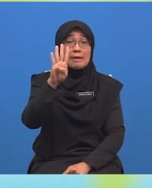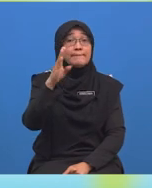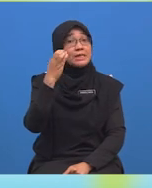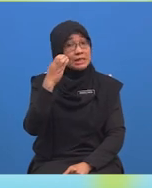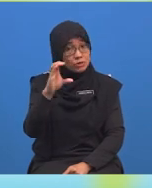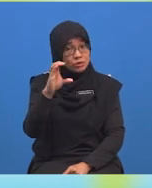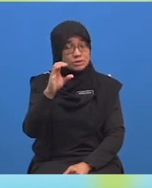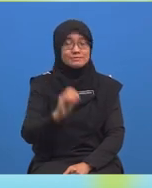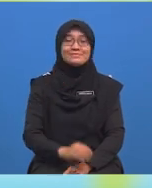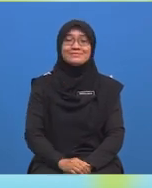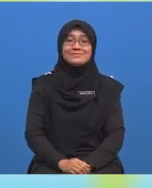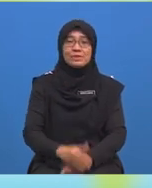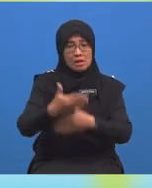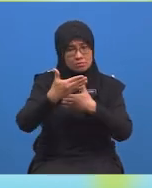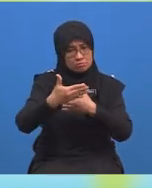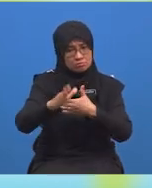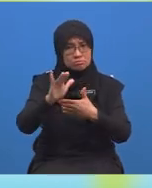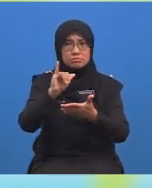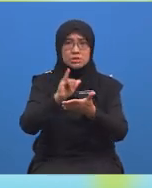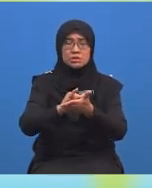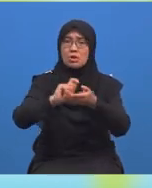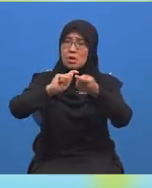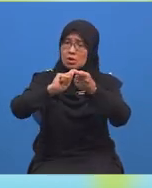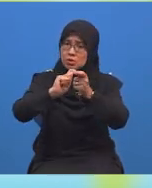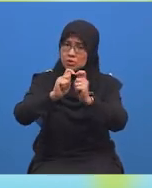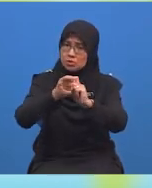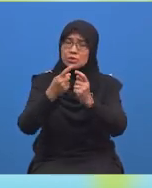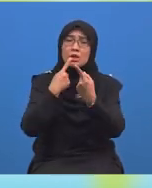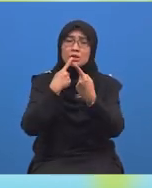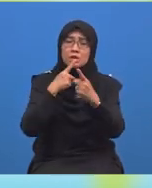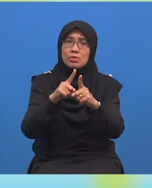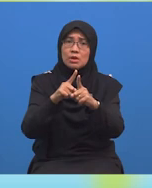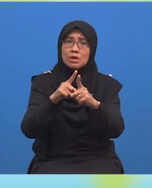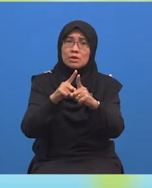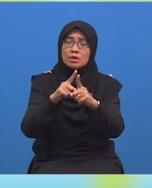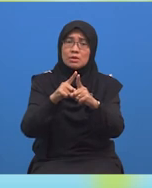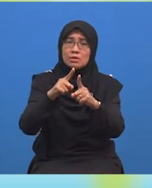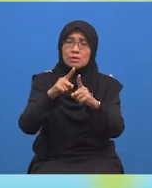320,400. Seterusnya, tukarkan semula jawapan